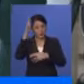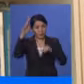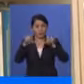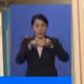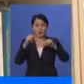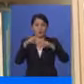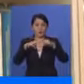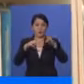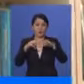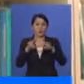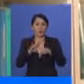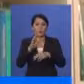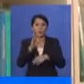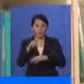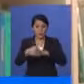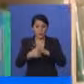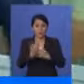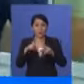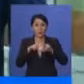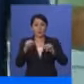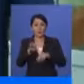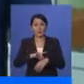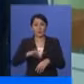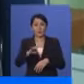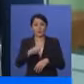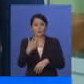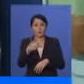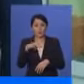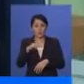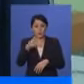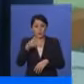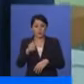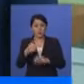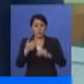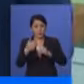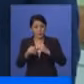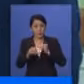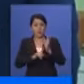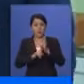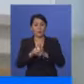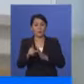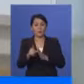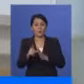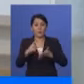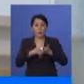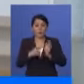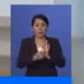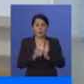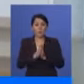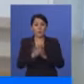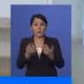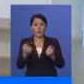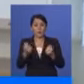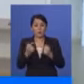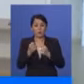көтерген білім ордасында оқиды. Су жаңа мектептің аумағы 3000 гектарға жуық. Бастауыш орта буын оқушыларының оқу корпусы, кітапхана мен